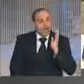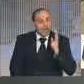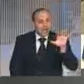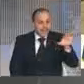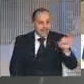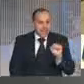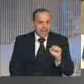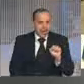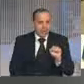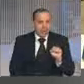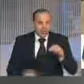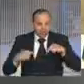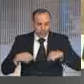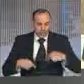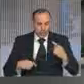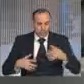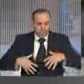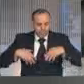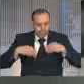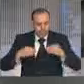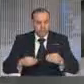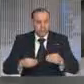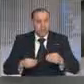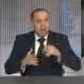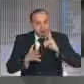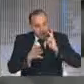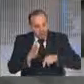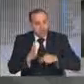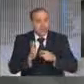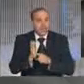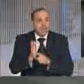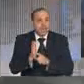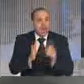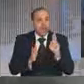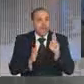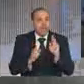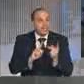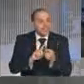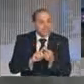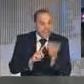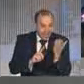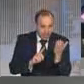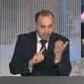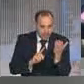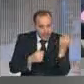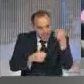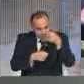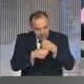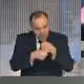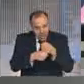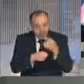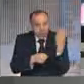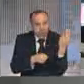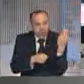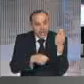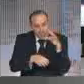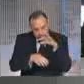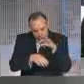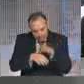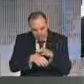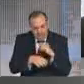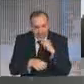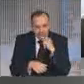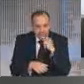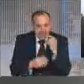دعوه رئاسه الحكومه المستقيله الى اصدار قرار بشان التقرير الخاص باحداث كليه الطب جبس